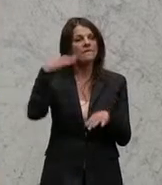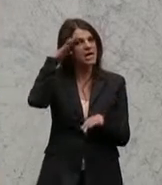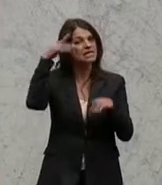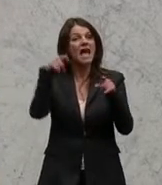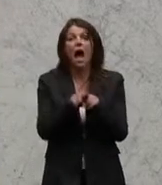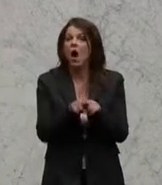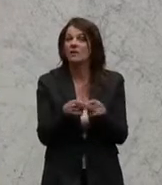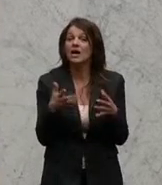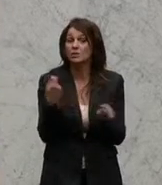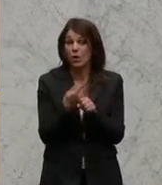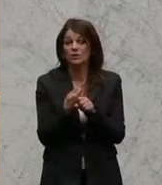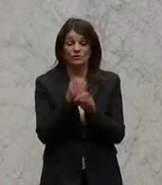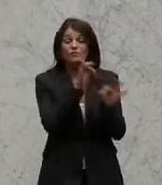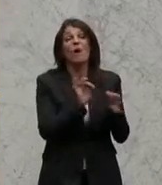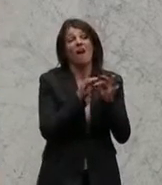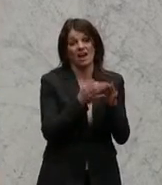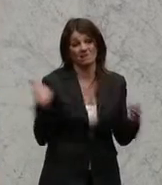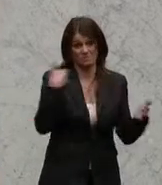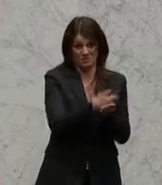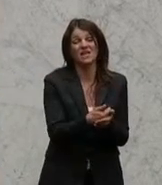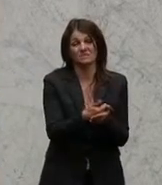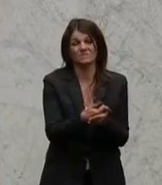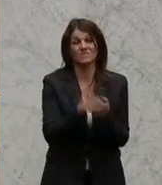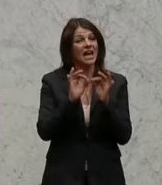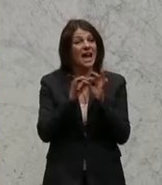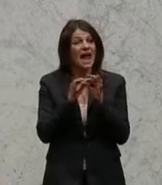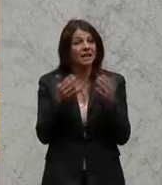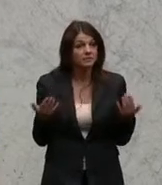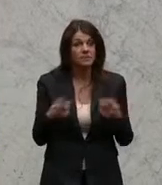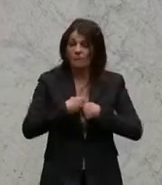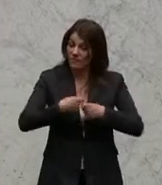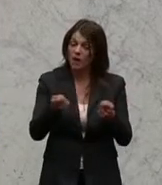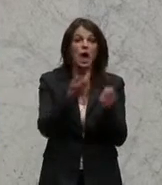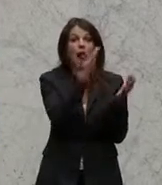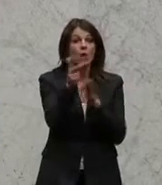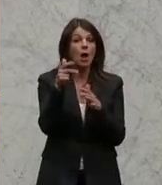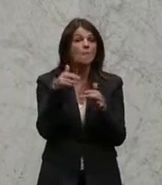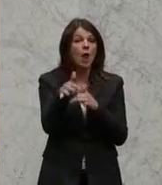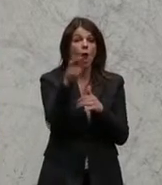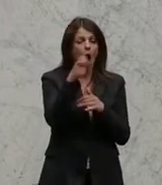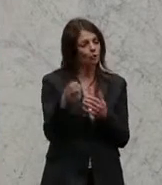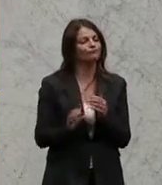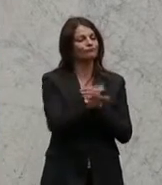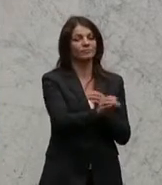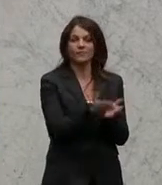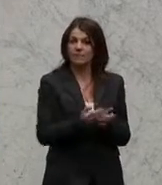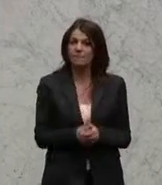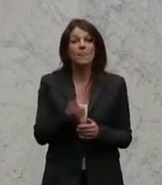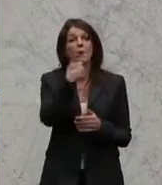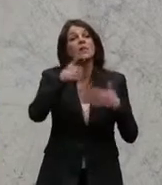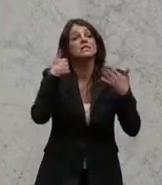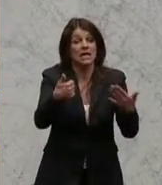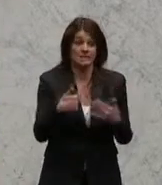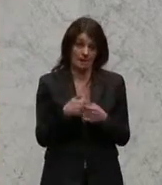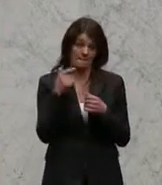auch, was es den Kärntnern gekostet hat bis jetzt. Kärnten hat beim Verkauf 800 Millionen Euro bekommen. Circa